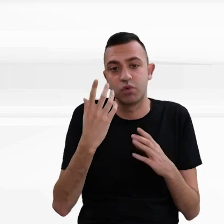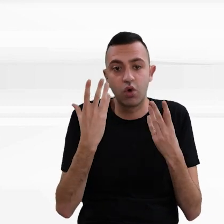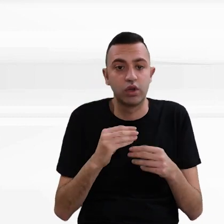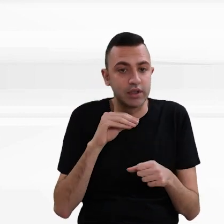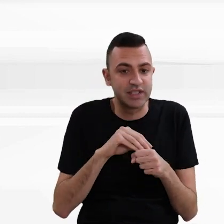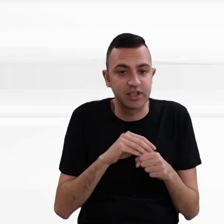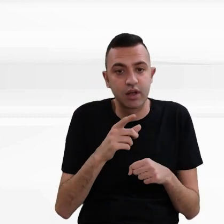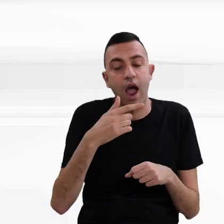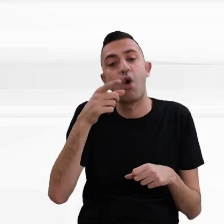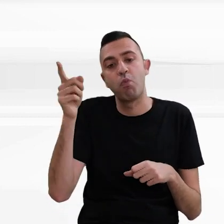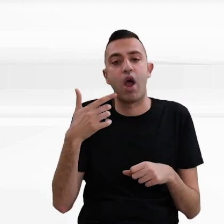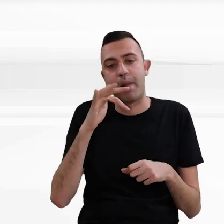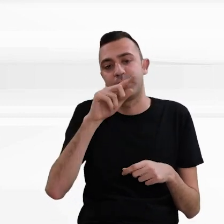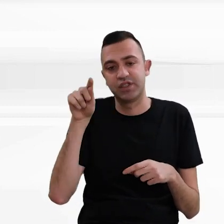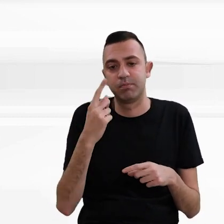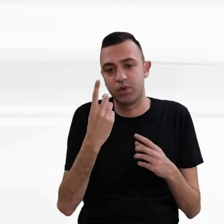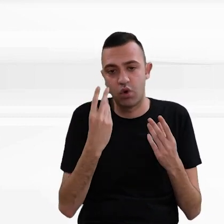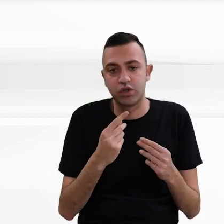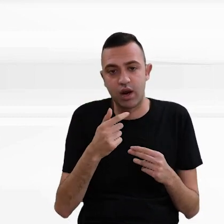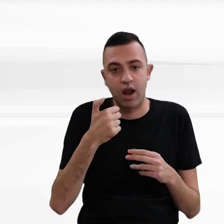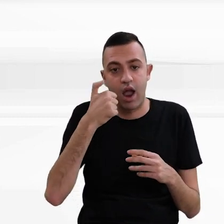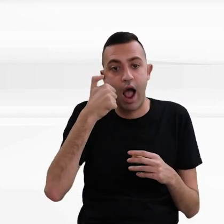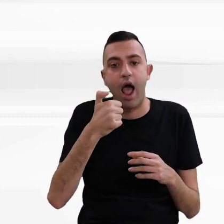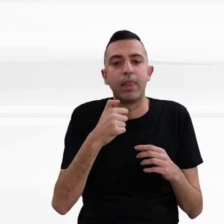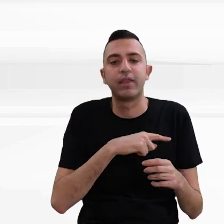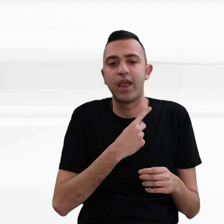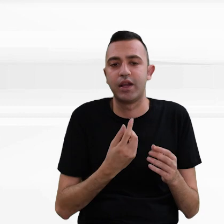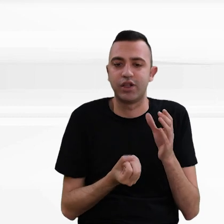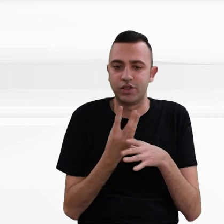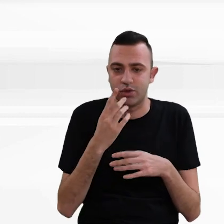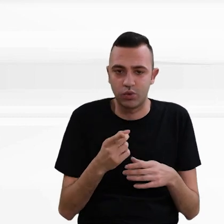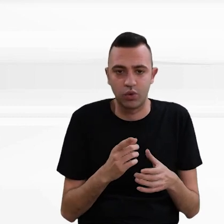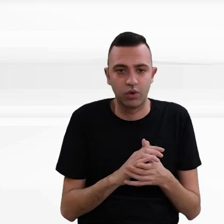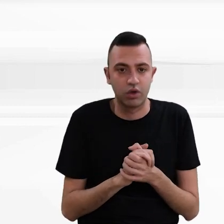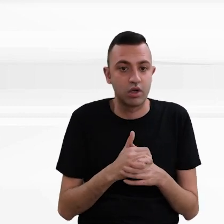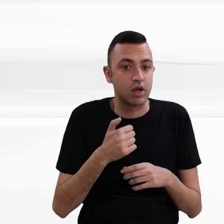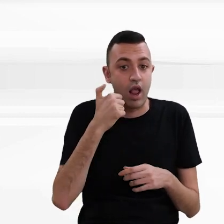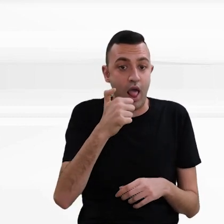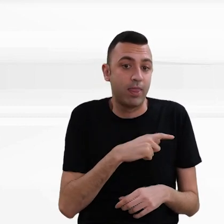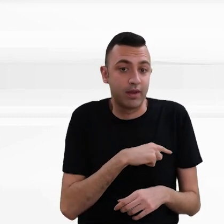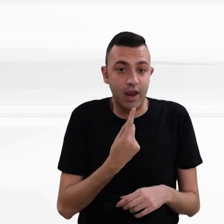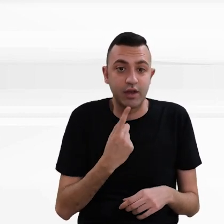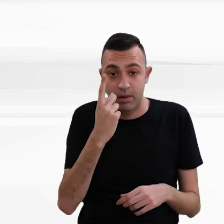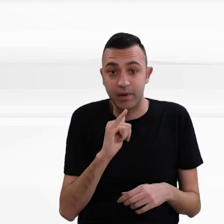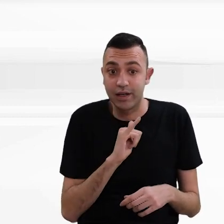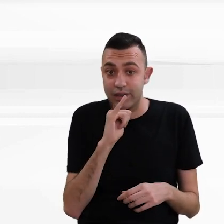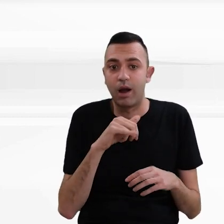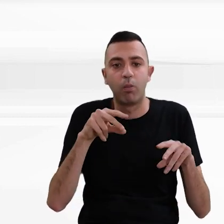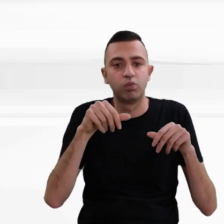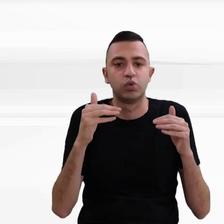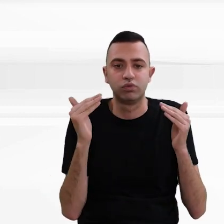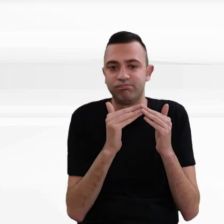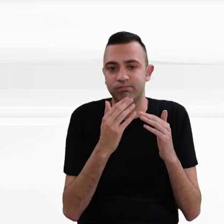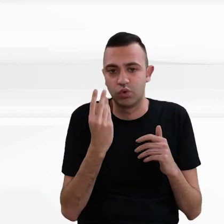bir olduğu için bu da bunaltmış da bir olacak altı derece çıkıyor sevgili öğrenciler yani altı derece bir gram